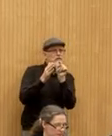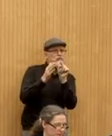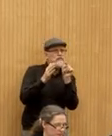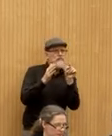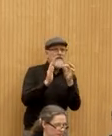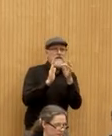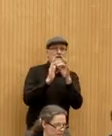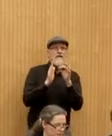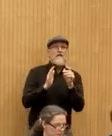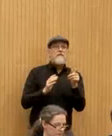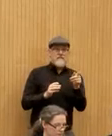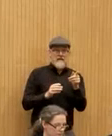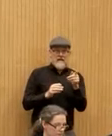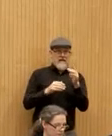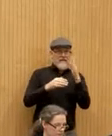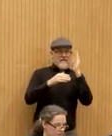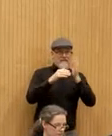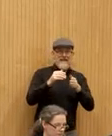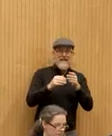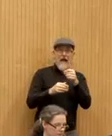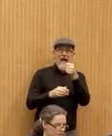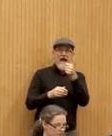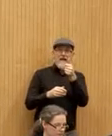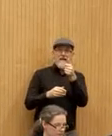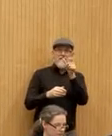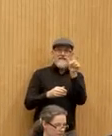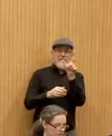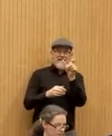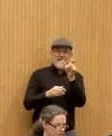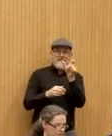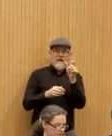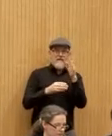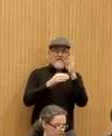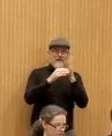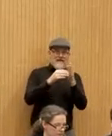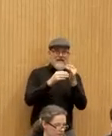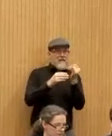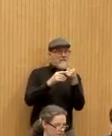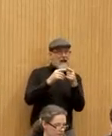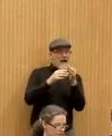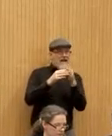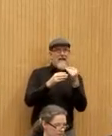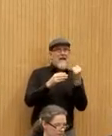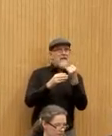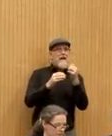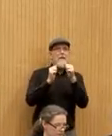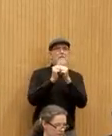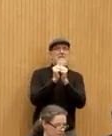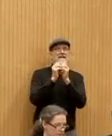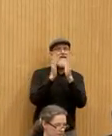ist. Und die findet immer statt von Mittwochs von 13 bis 14